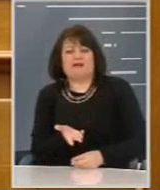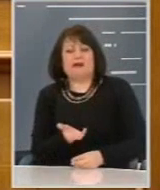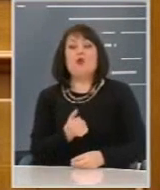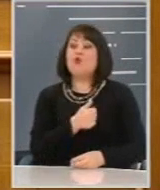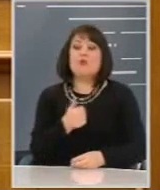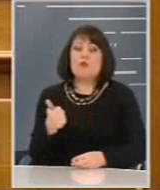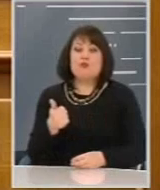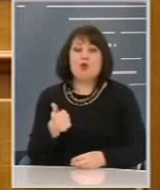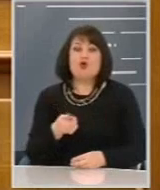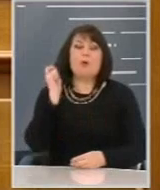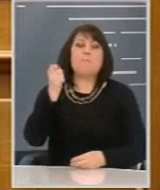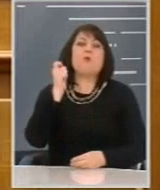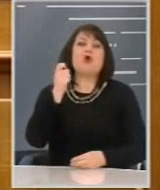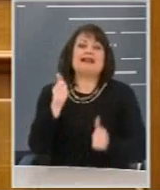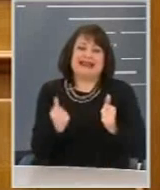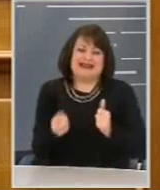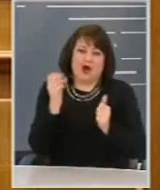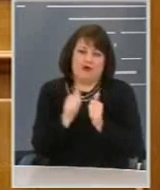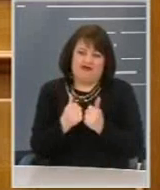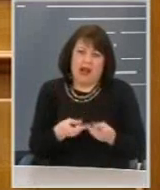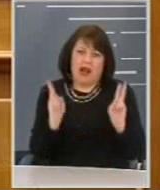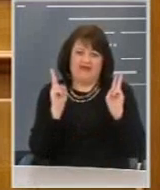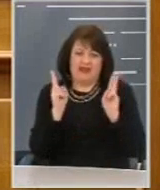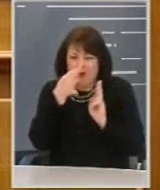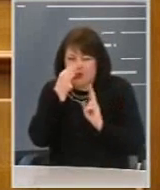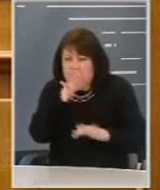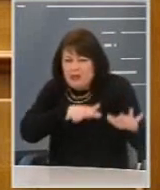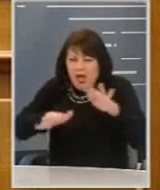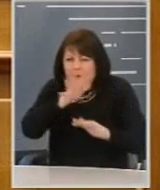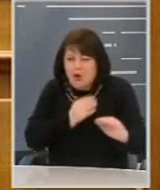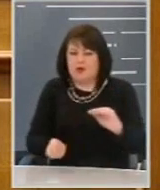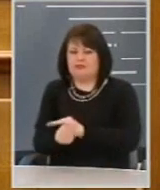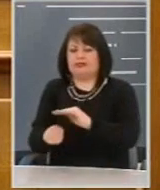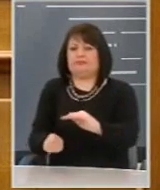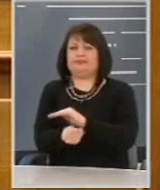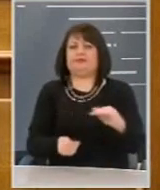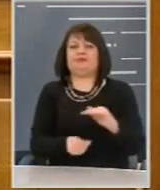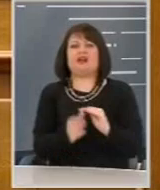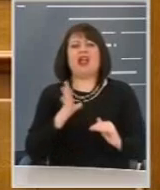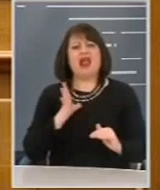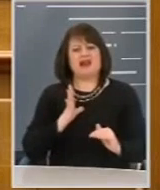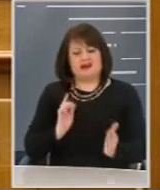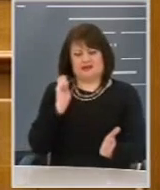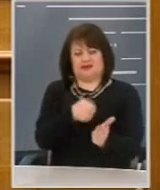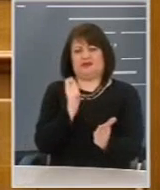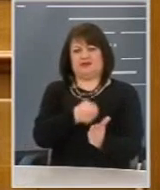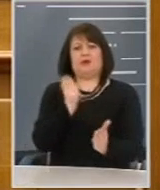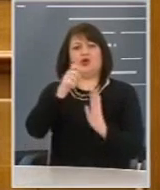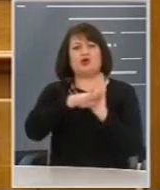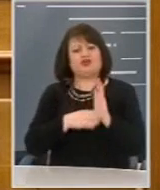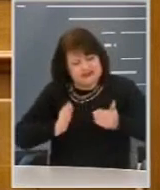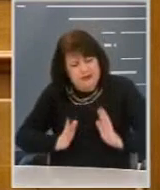μόνο με τις πολιτικές νοφιλελεύθερες, έγινε με τη διαπλοκή και τη διαφθορά και με τα λεφτά των Ελλήνων συντηρήθηκε το πολιτικό